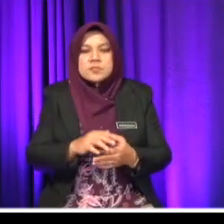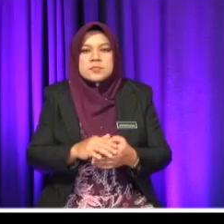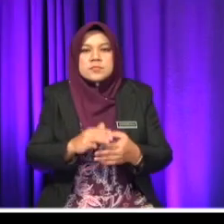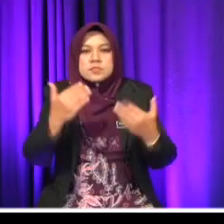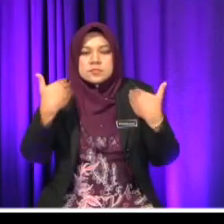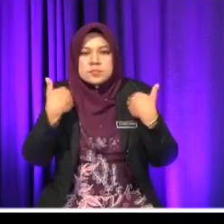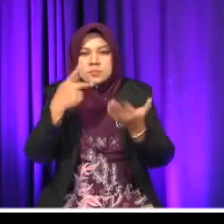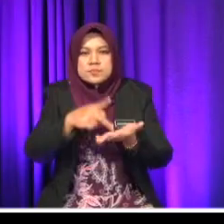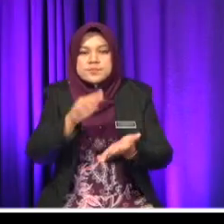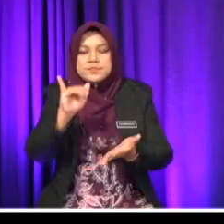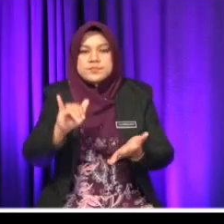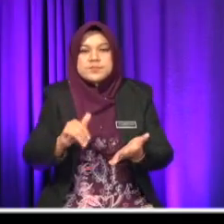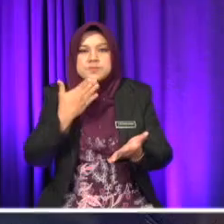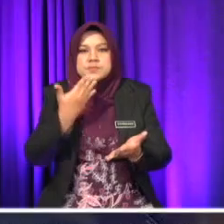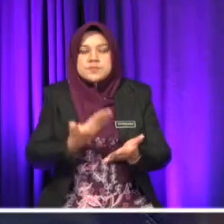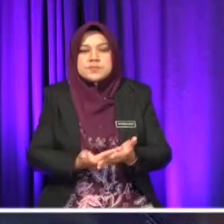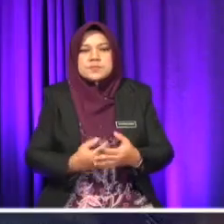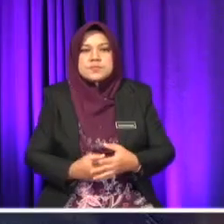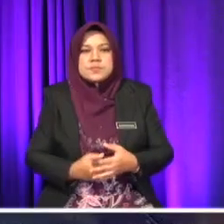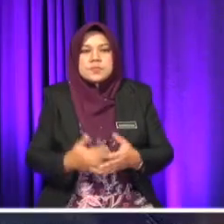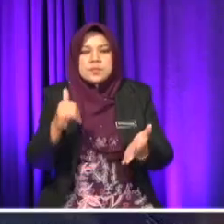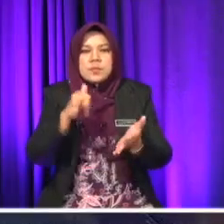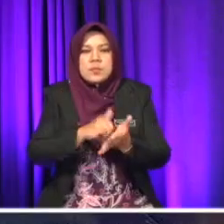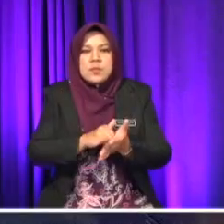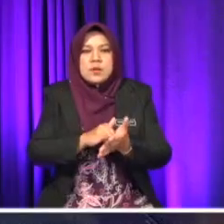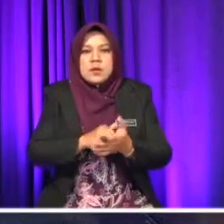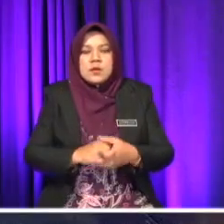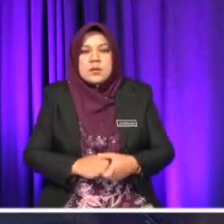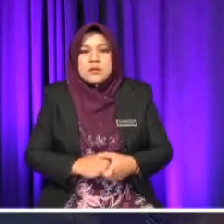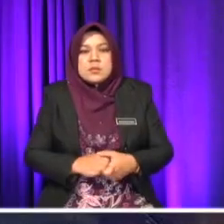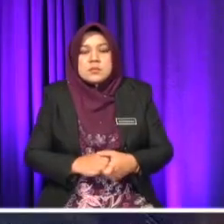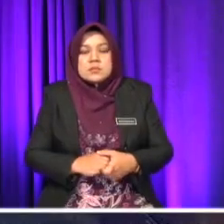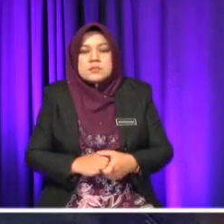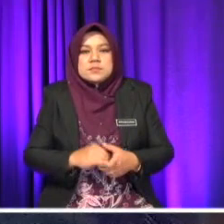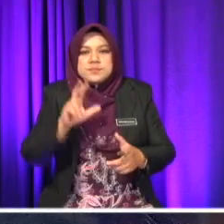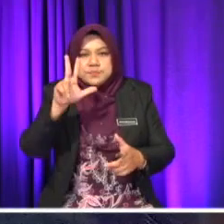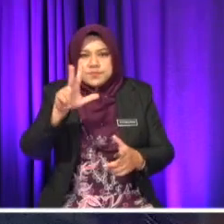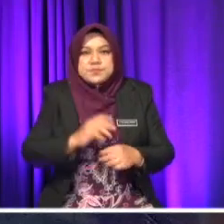infaq yang baik oke untuk alih beberapa gejala kita berikan